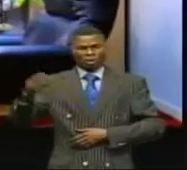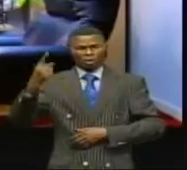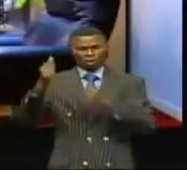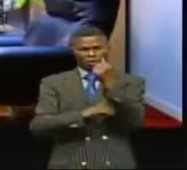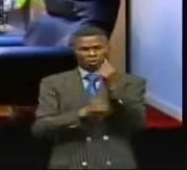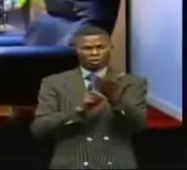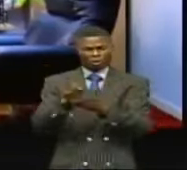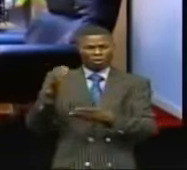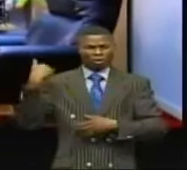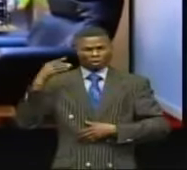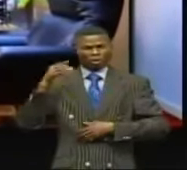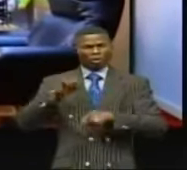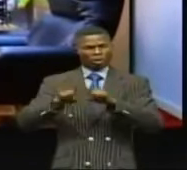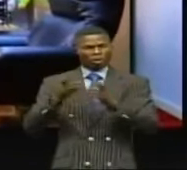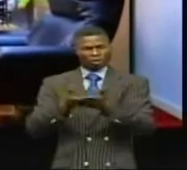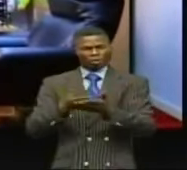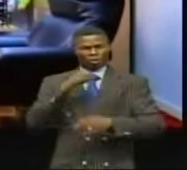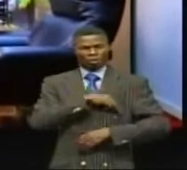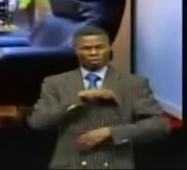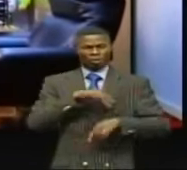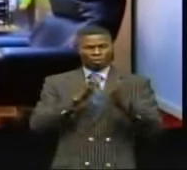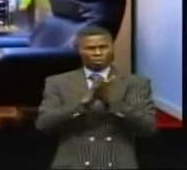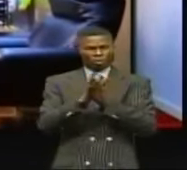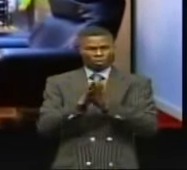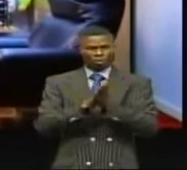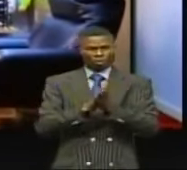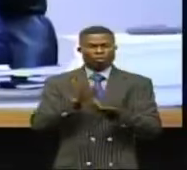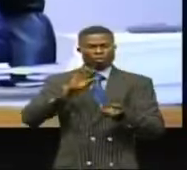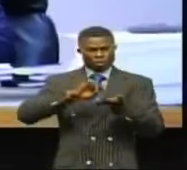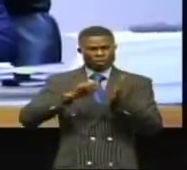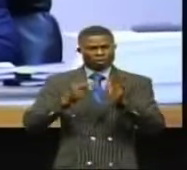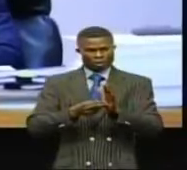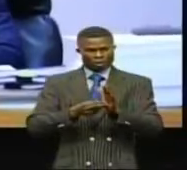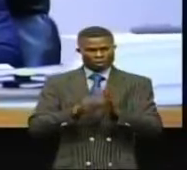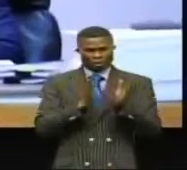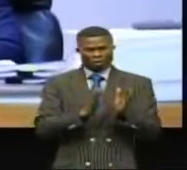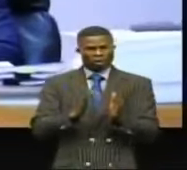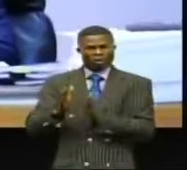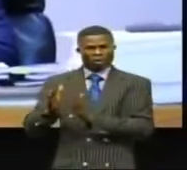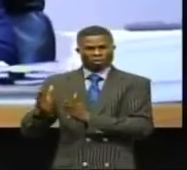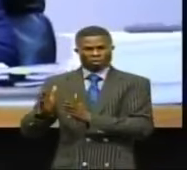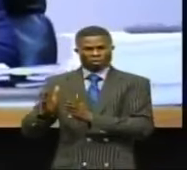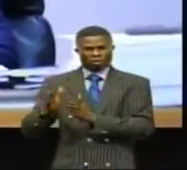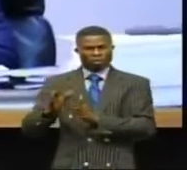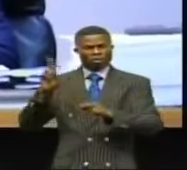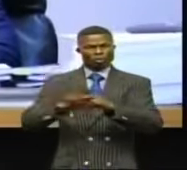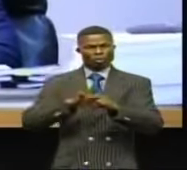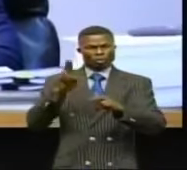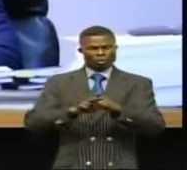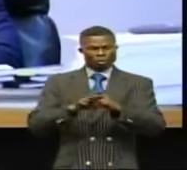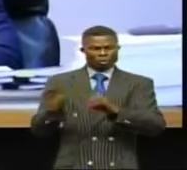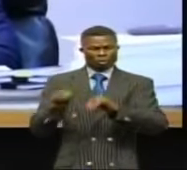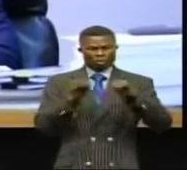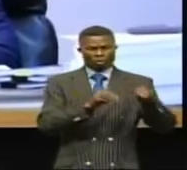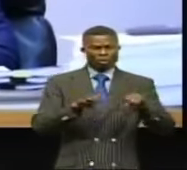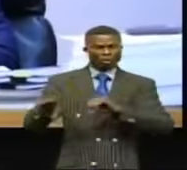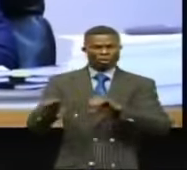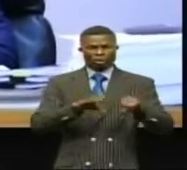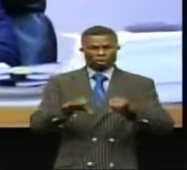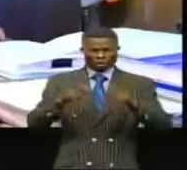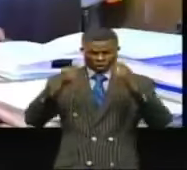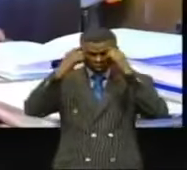public distincte les missions relatives à la définition, l'élaboration et le pilotage de la mise en œuvre des actions et mesures